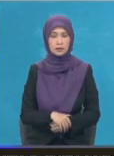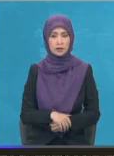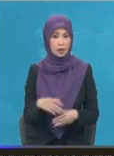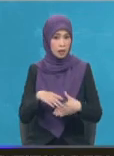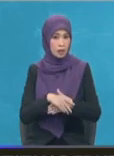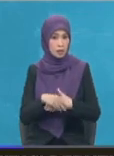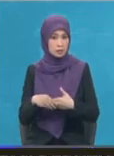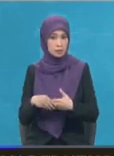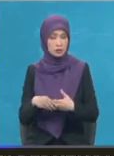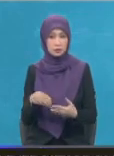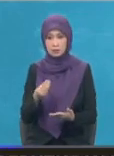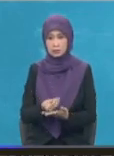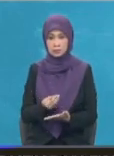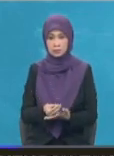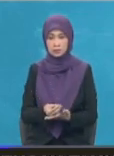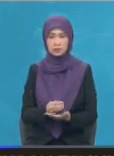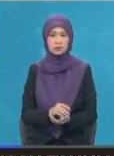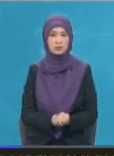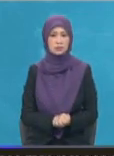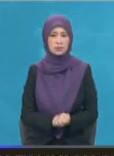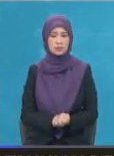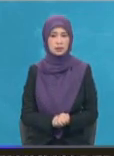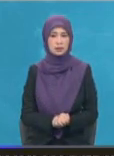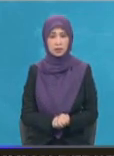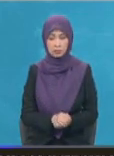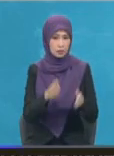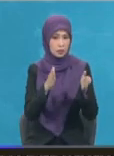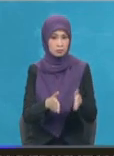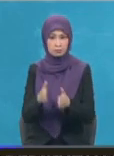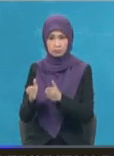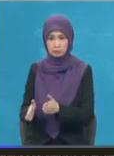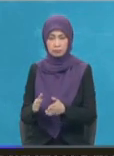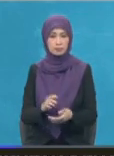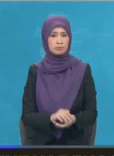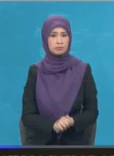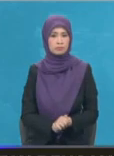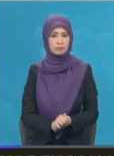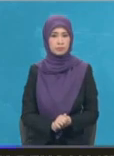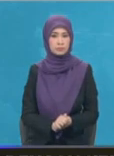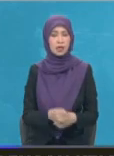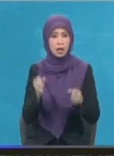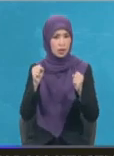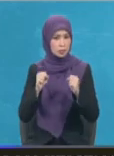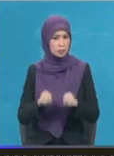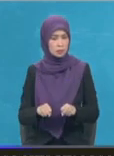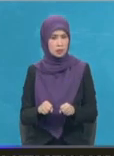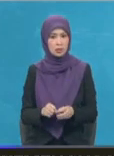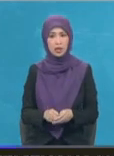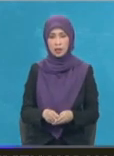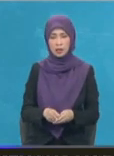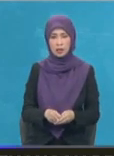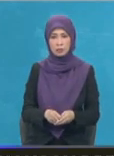kemahiran hidup yang penting dalam masyarakat kontemporery dalam pada itu cilik keuangan Perlu di dadakan soal mungkin